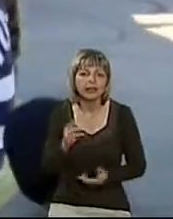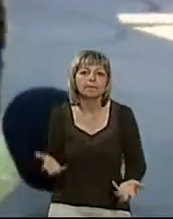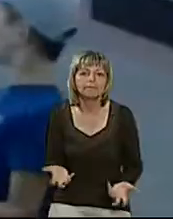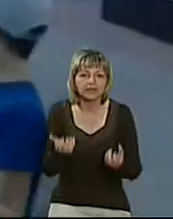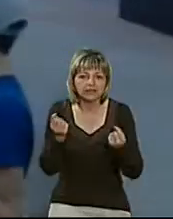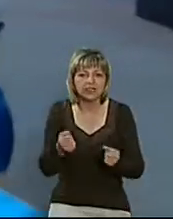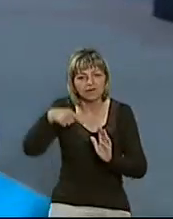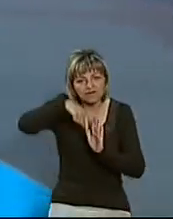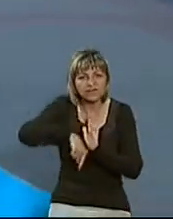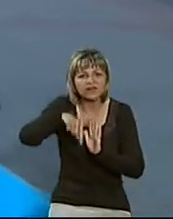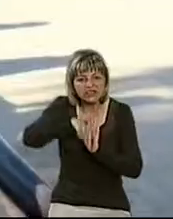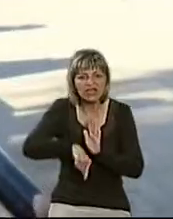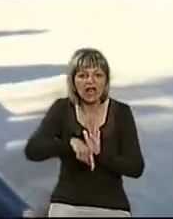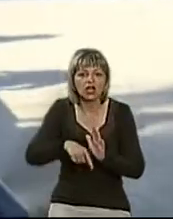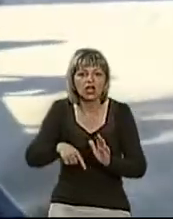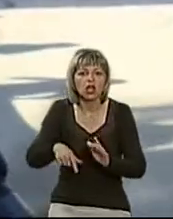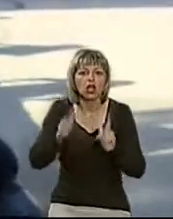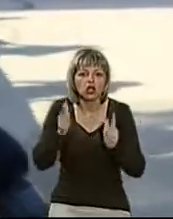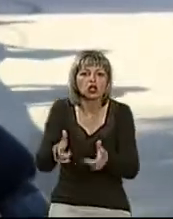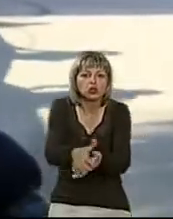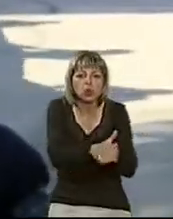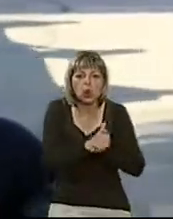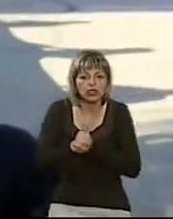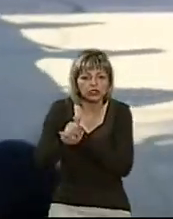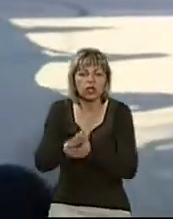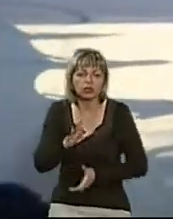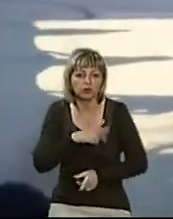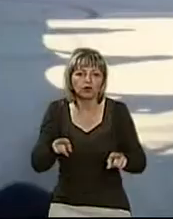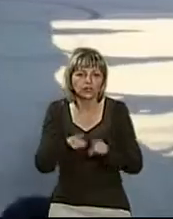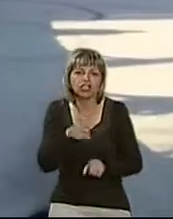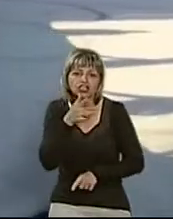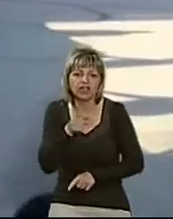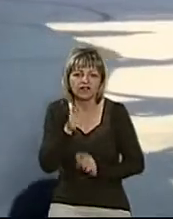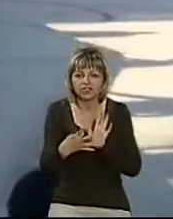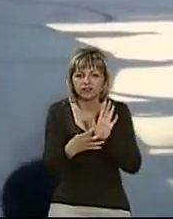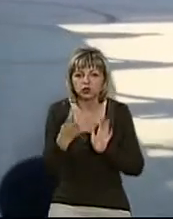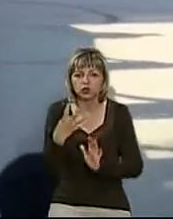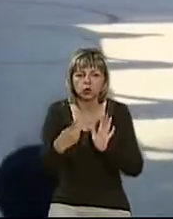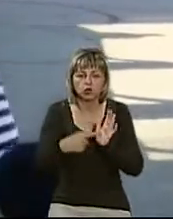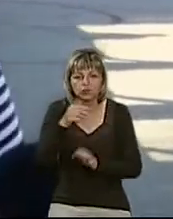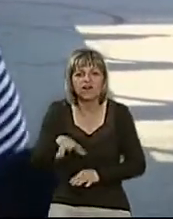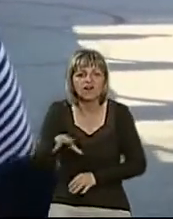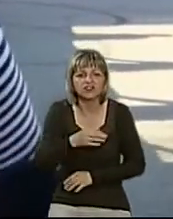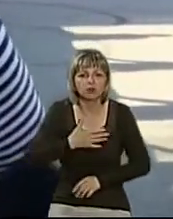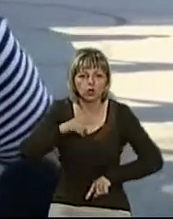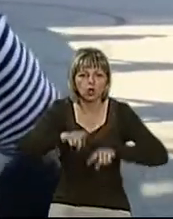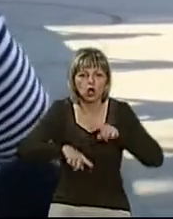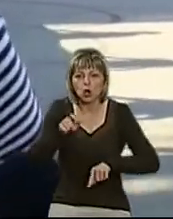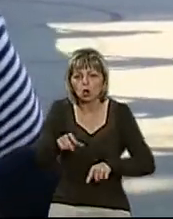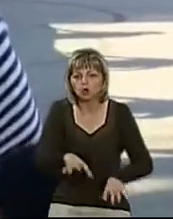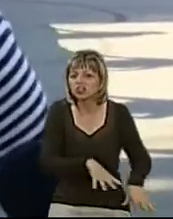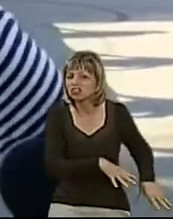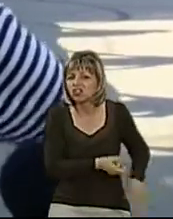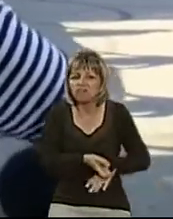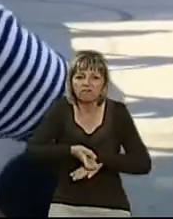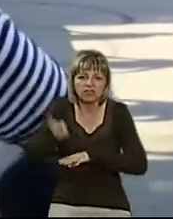підтримати в знак солідарності. Був такий час, в 46-му році моїх родичів всіх виселили, нікого